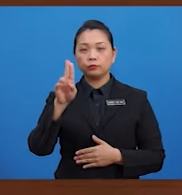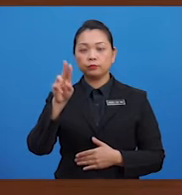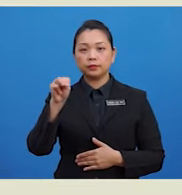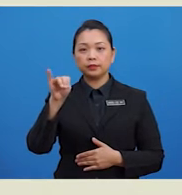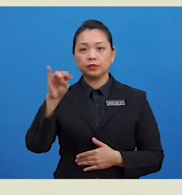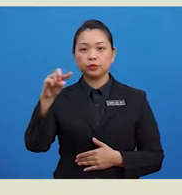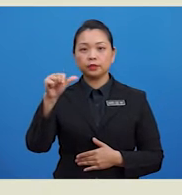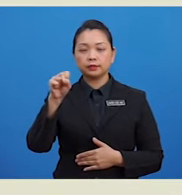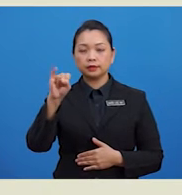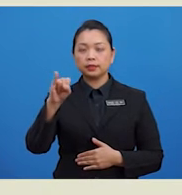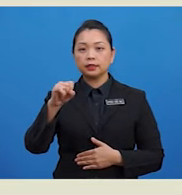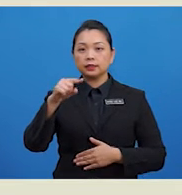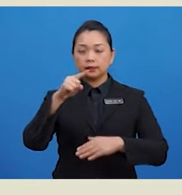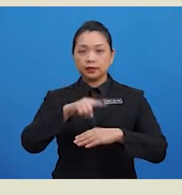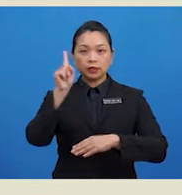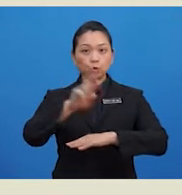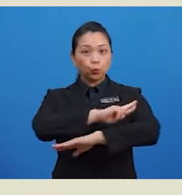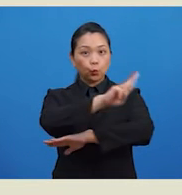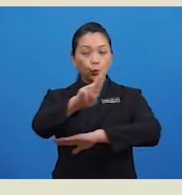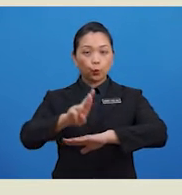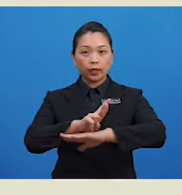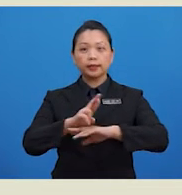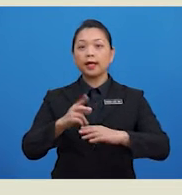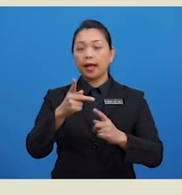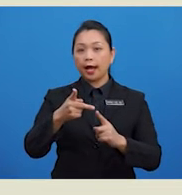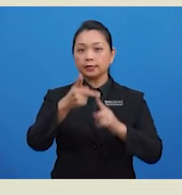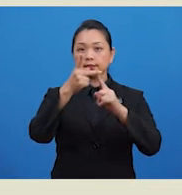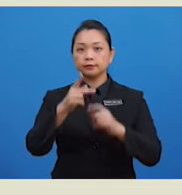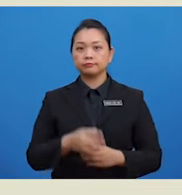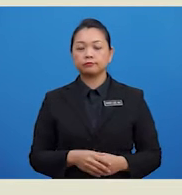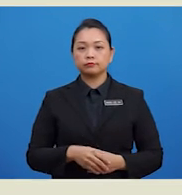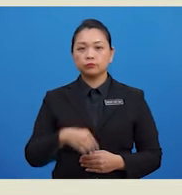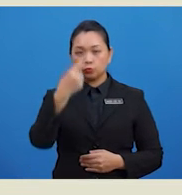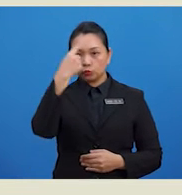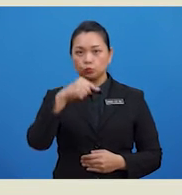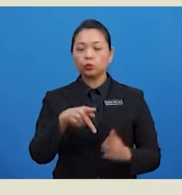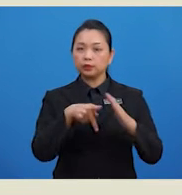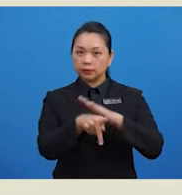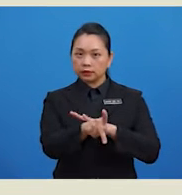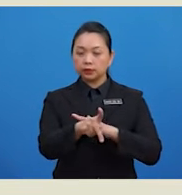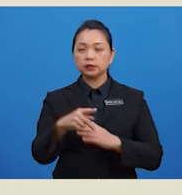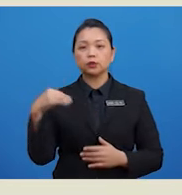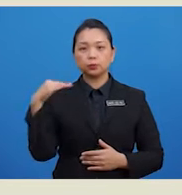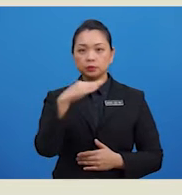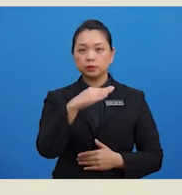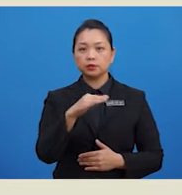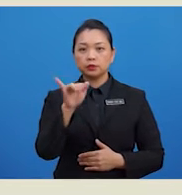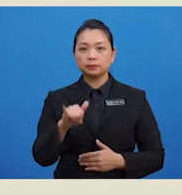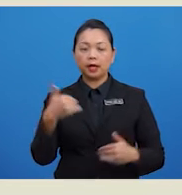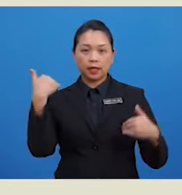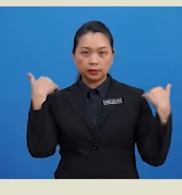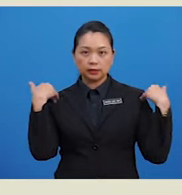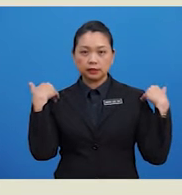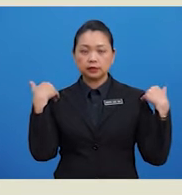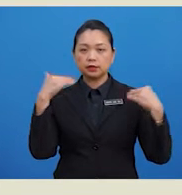khas. Tujuan fumigasi telur tetasan ini dijalankan adalah untuk membasmi kuman yang